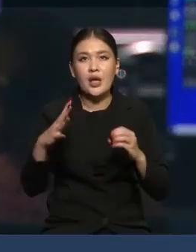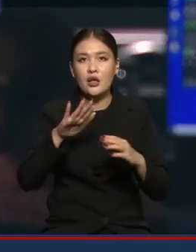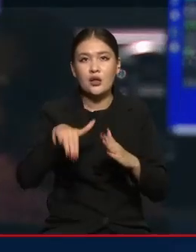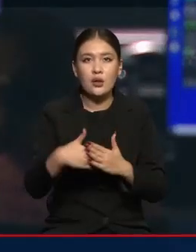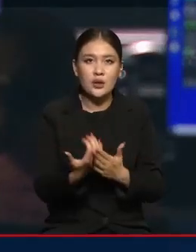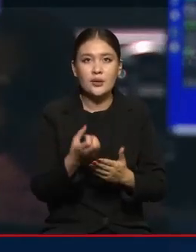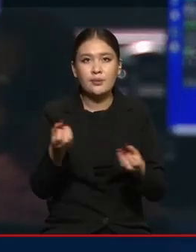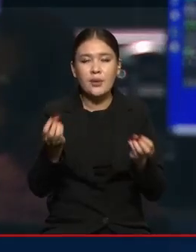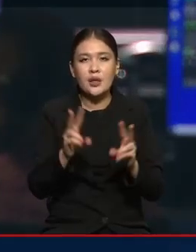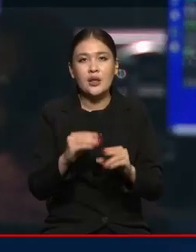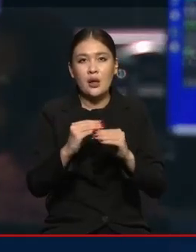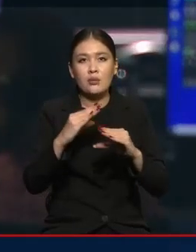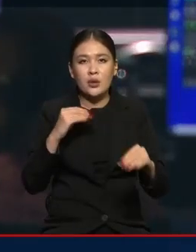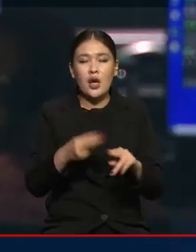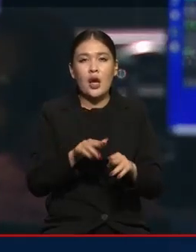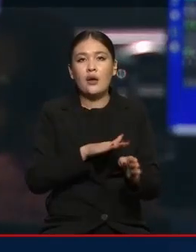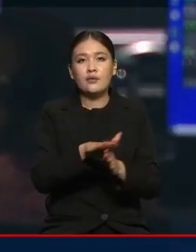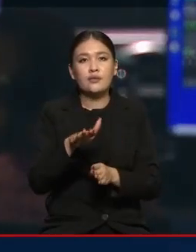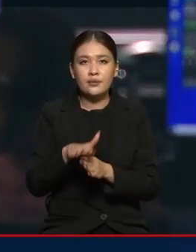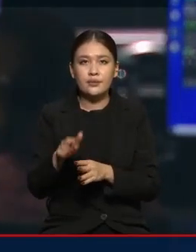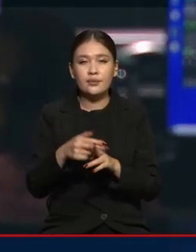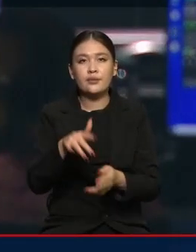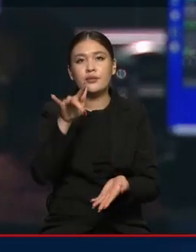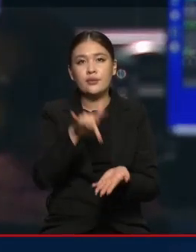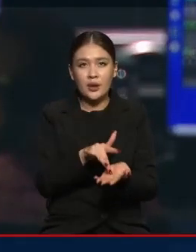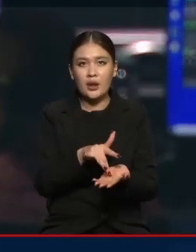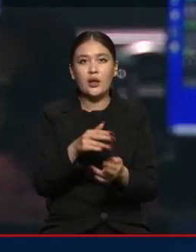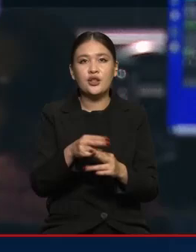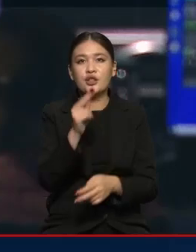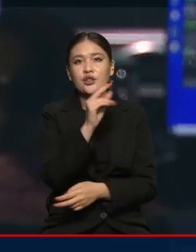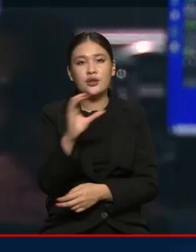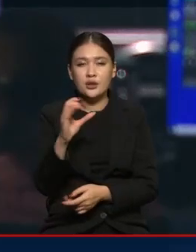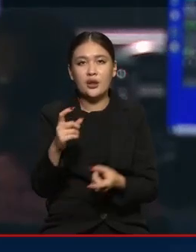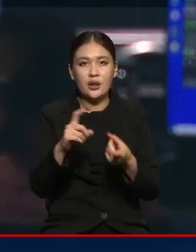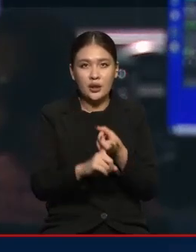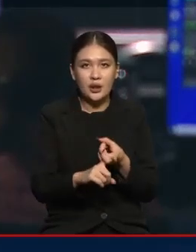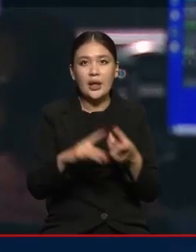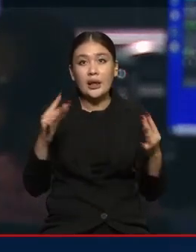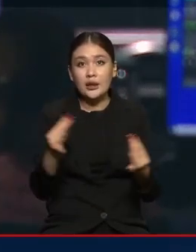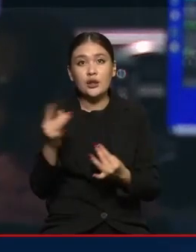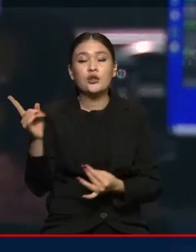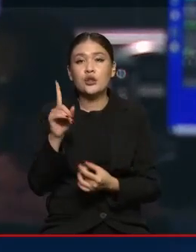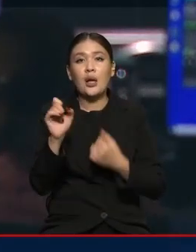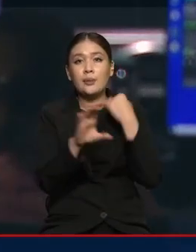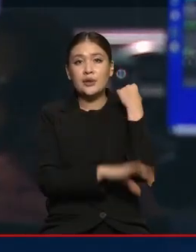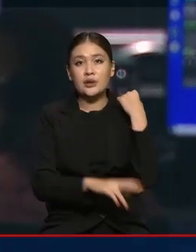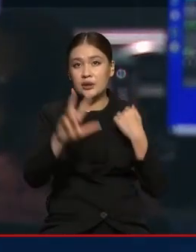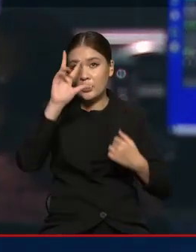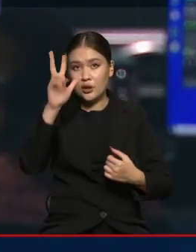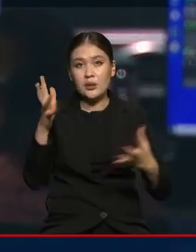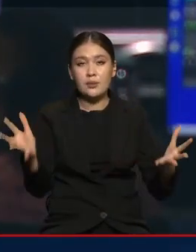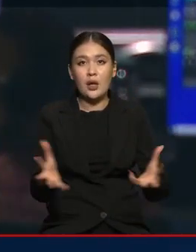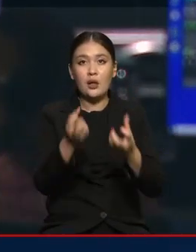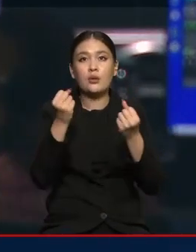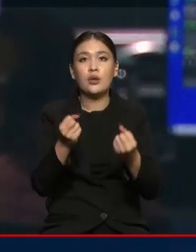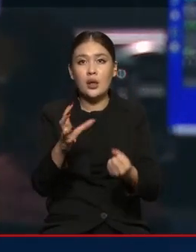15 новых спецмашин пополнили автопарк столичного департамента по чрезвычайным ситуациям. Интересно, что за последние 3 года спасатели